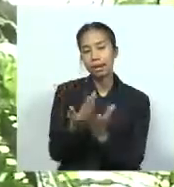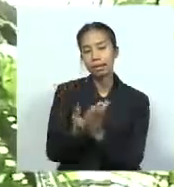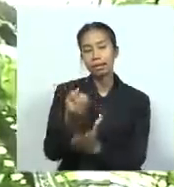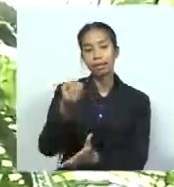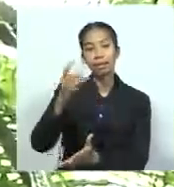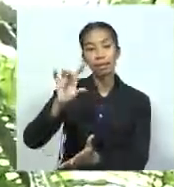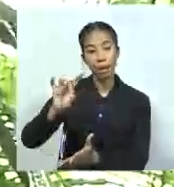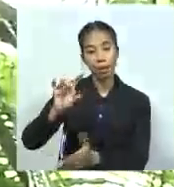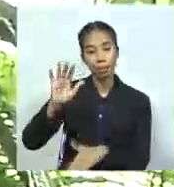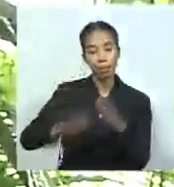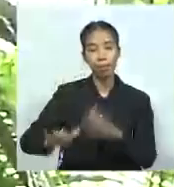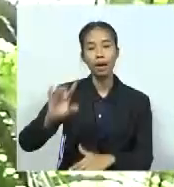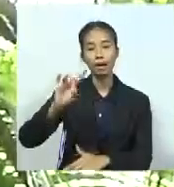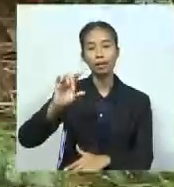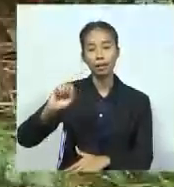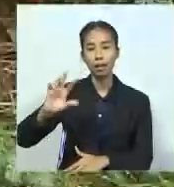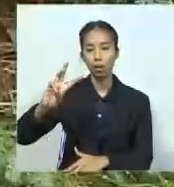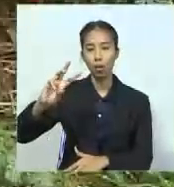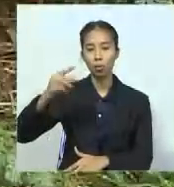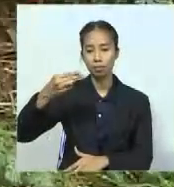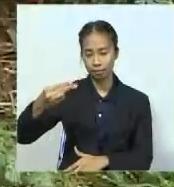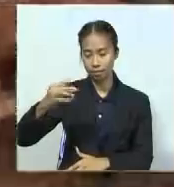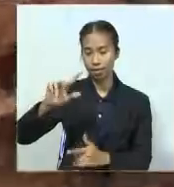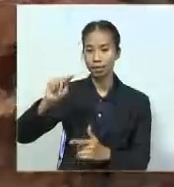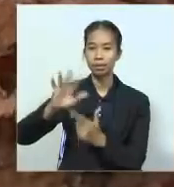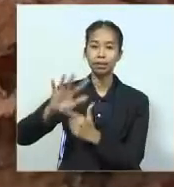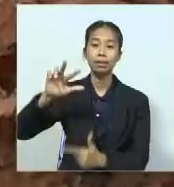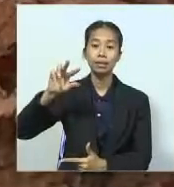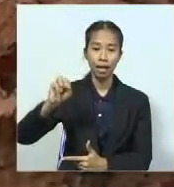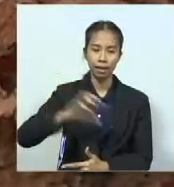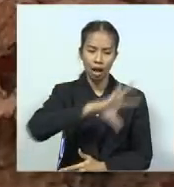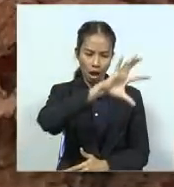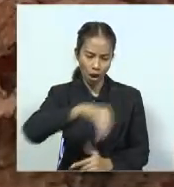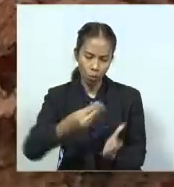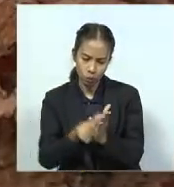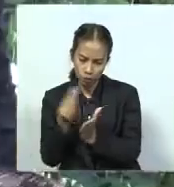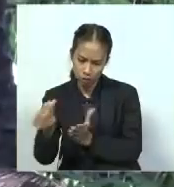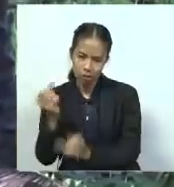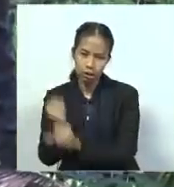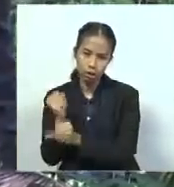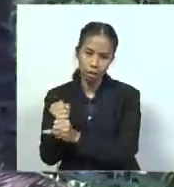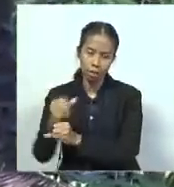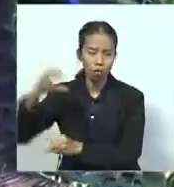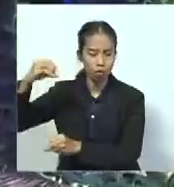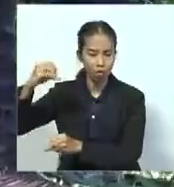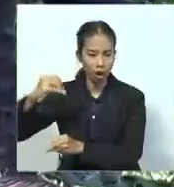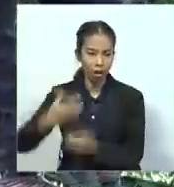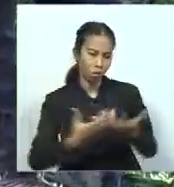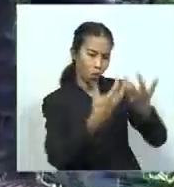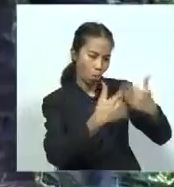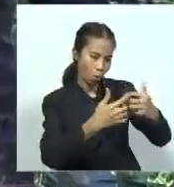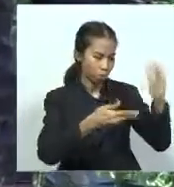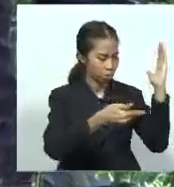บาทนะครับประมาณ 160,000 ตันเพื่อนำไปผลิตเป็นไฟฟ้านะครับโดยจะรับซื้อจากโรงสกัดน้ำมันปาล์มเ